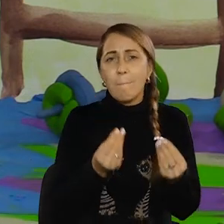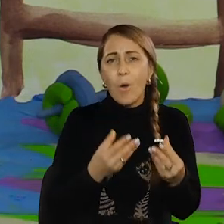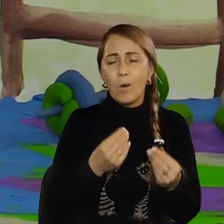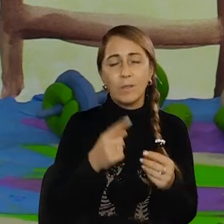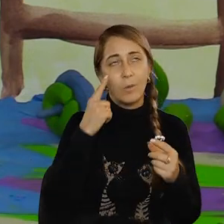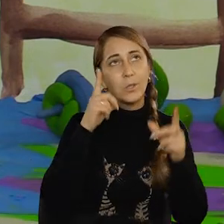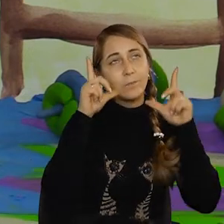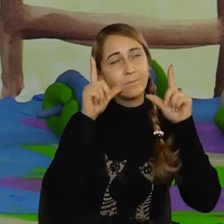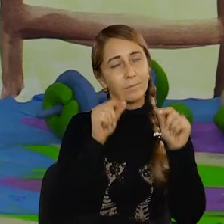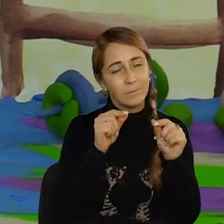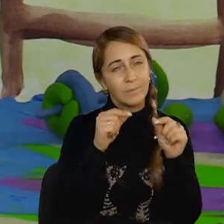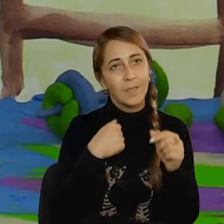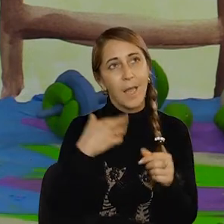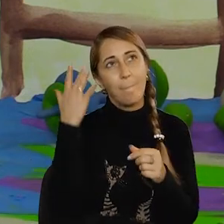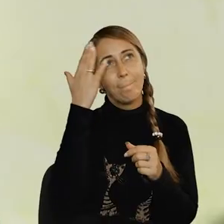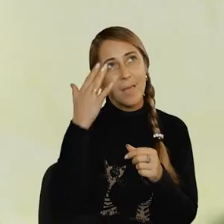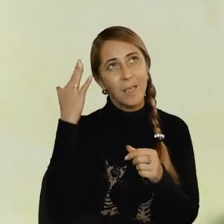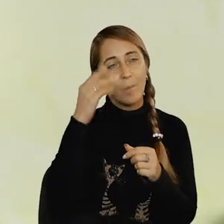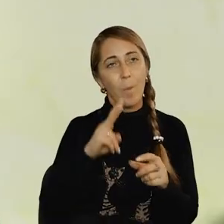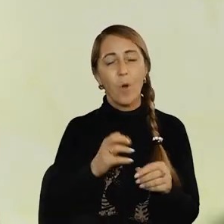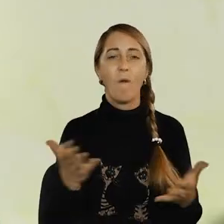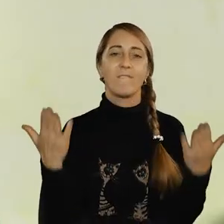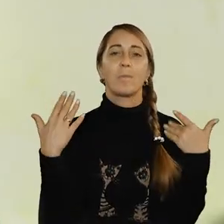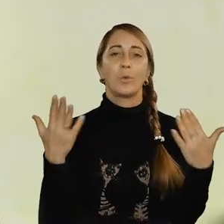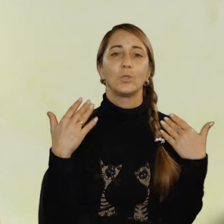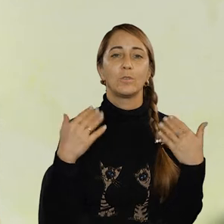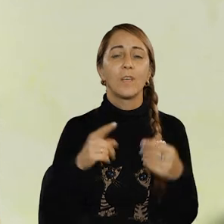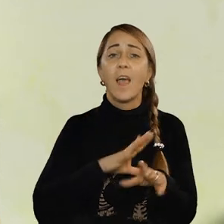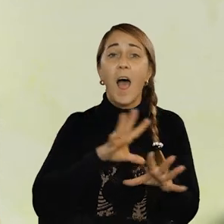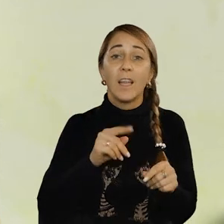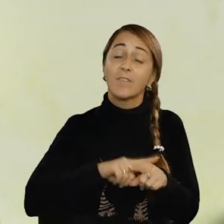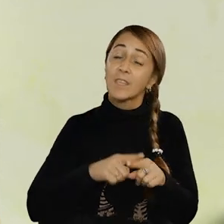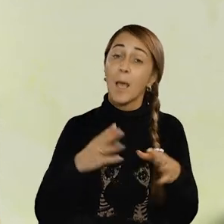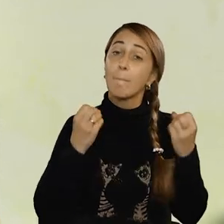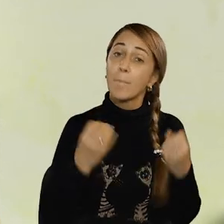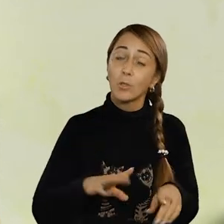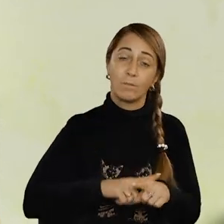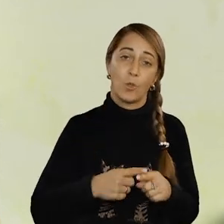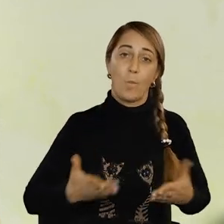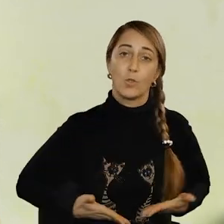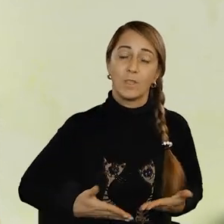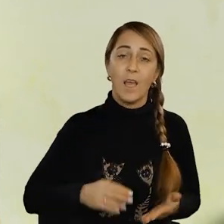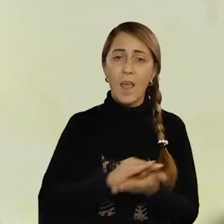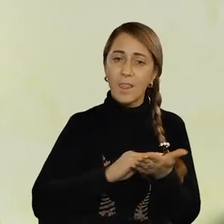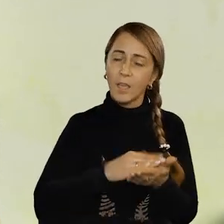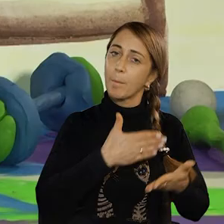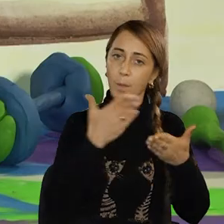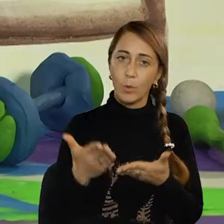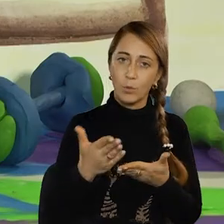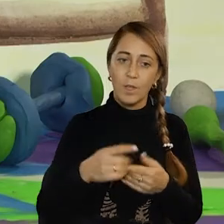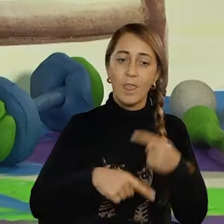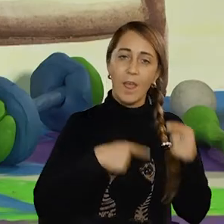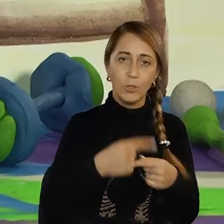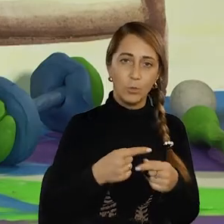очі заплющили і мріємо про відпочинок. Але не все так просто в цьому житті. Тренер пропонує